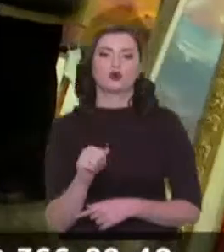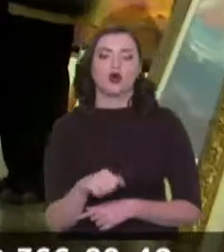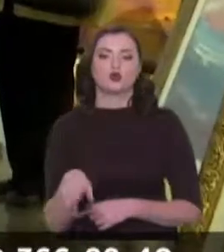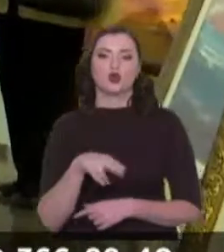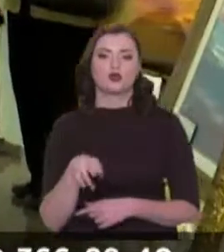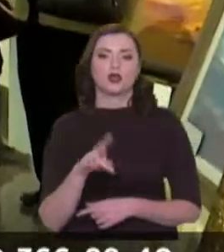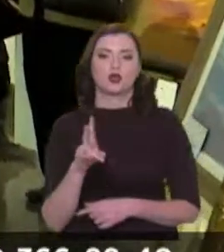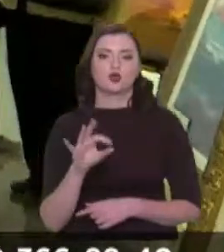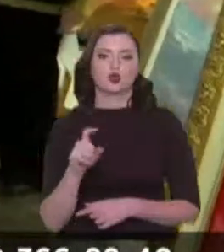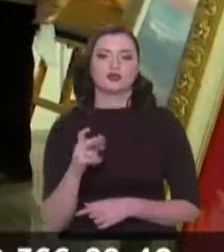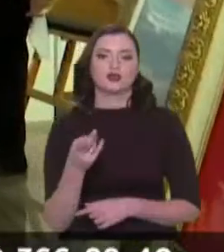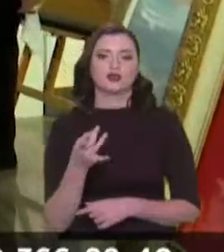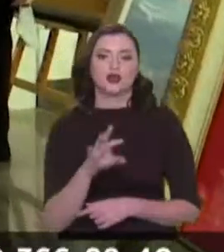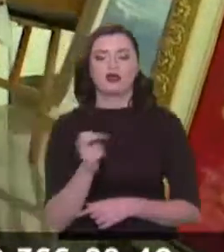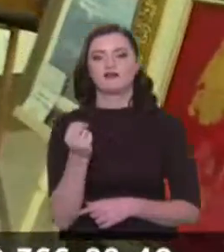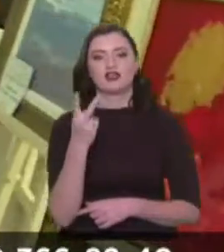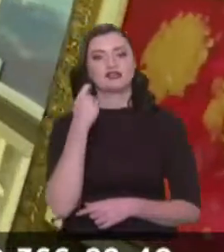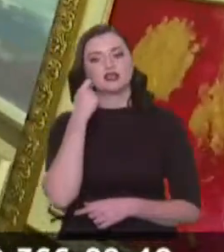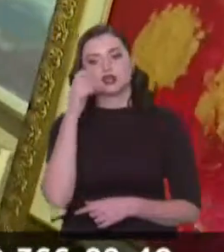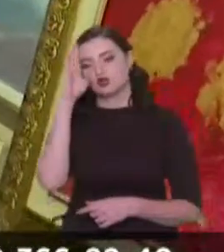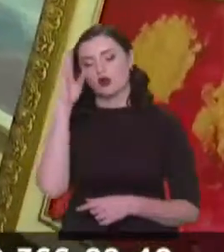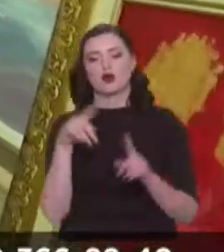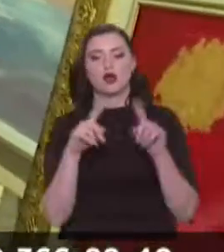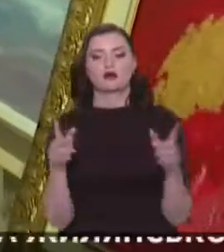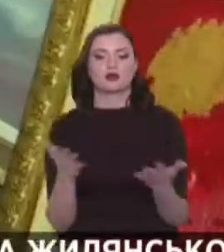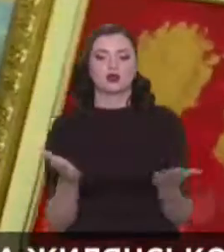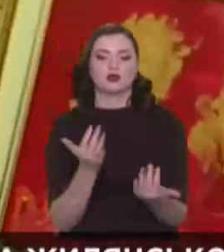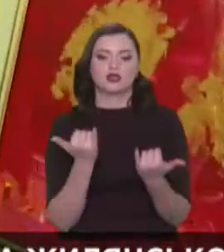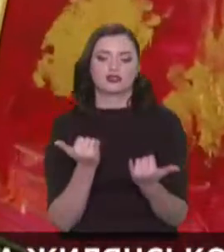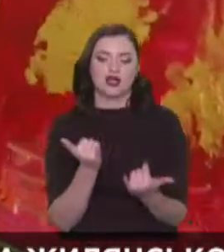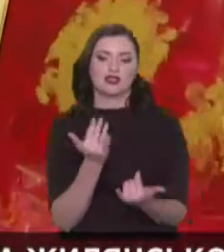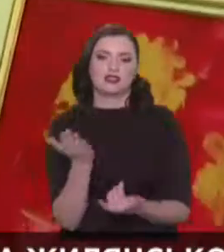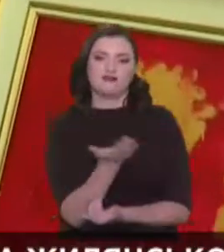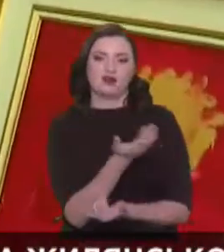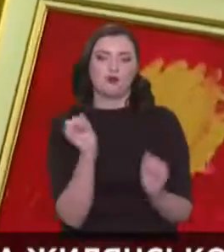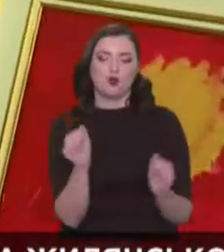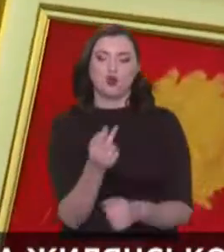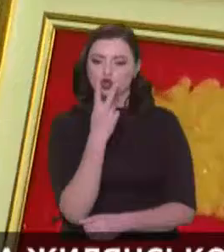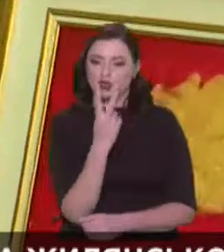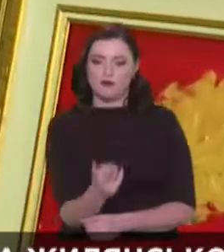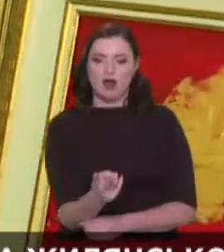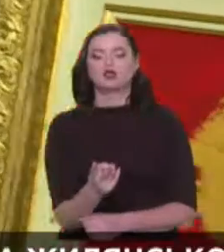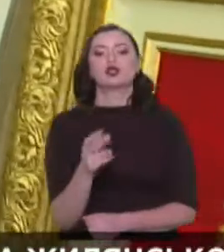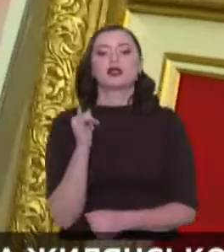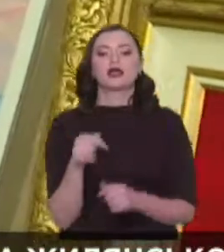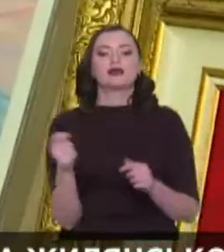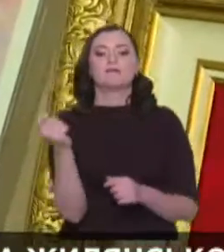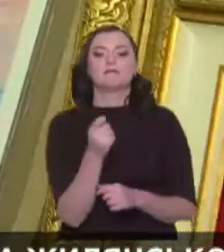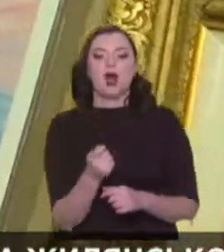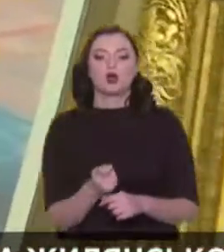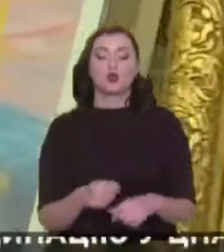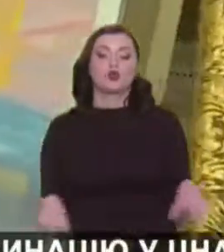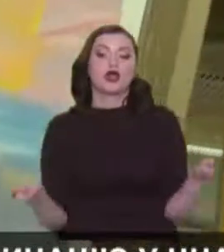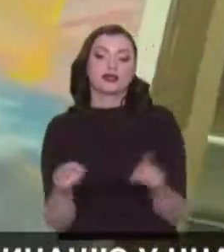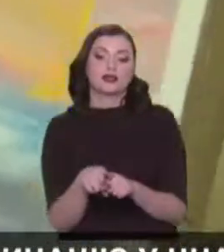це 12-річний хлопчик, картини якого ось зараз ви можете бачити. І малює він їх